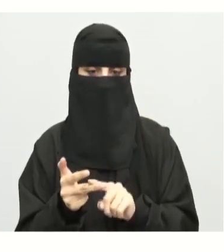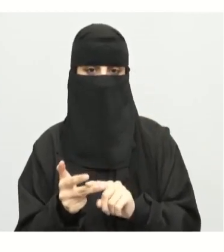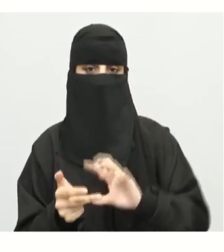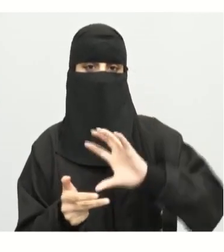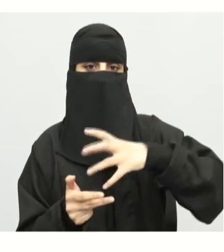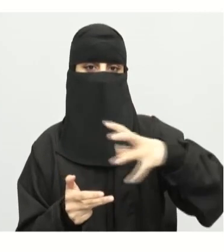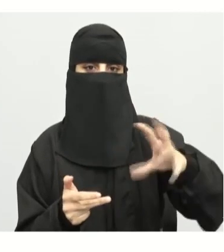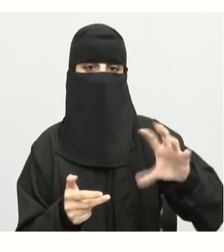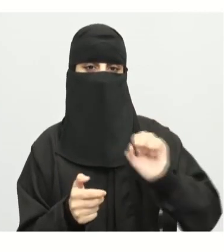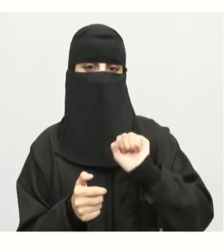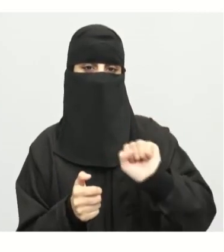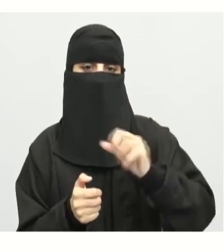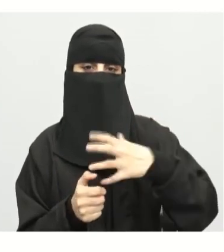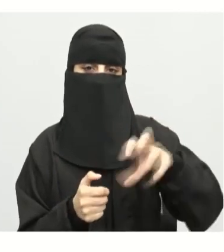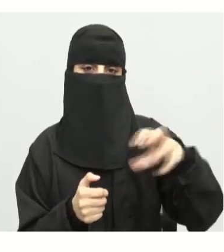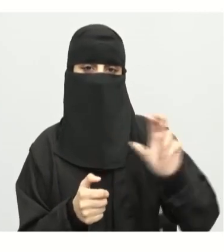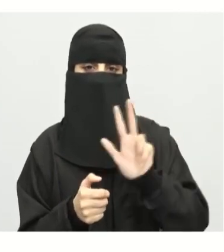الجبال المنفرده